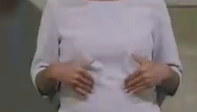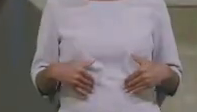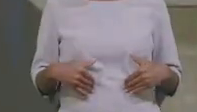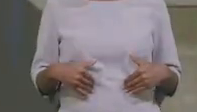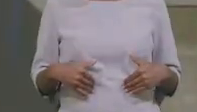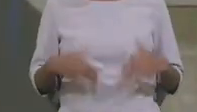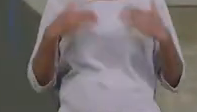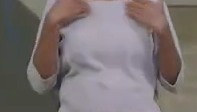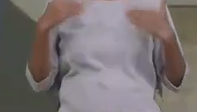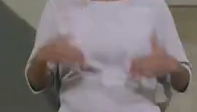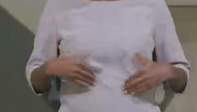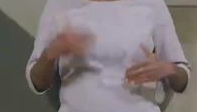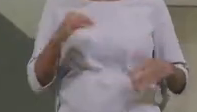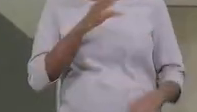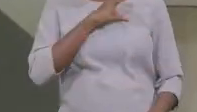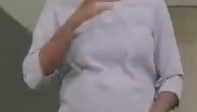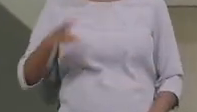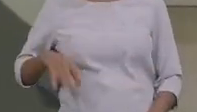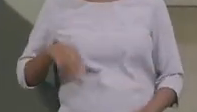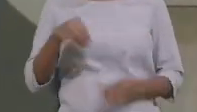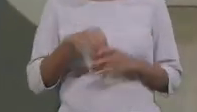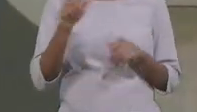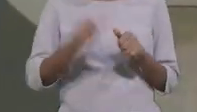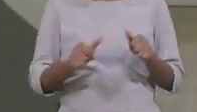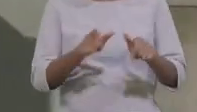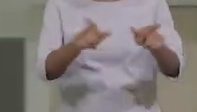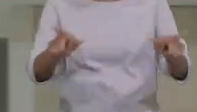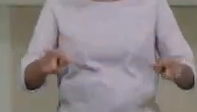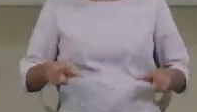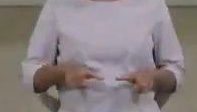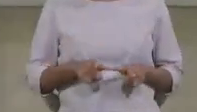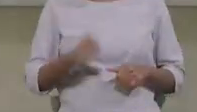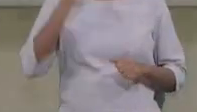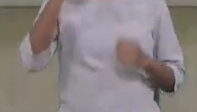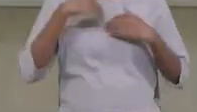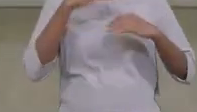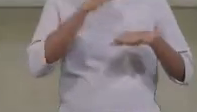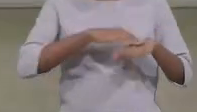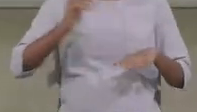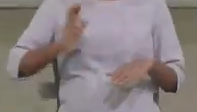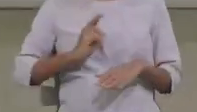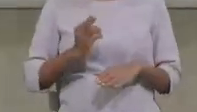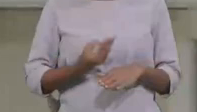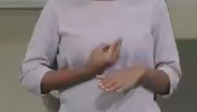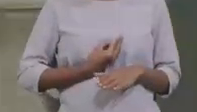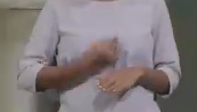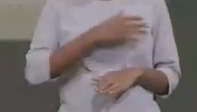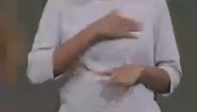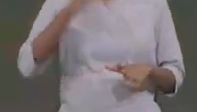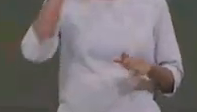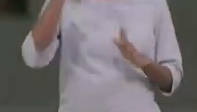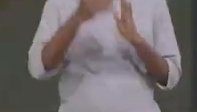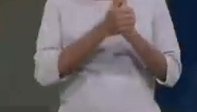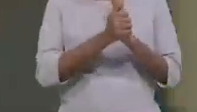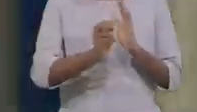dans chaque corps, dans le corps de Christ, dans chaque localité, il nous appelle et